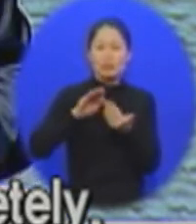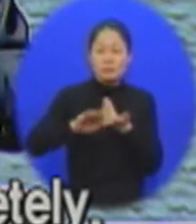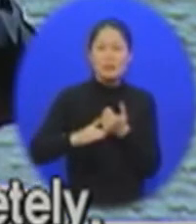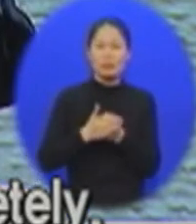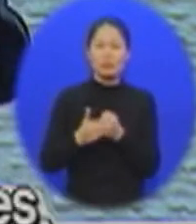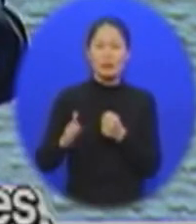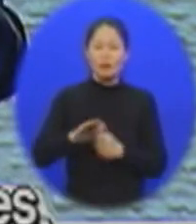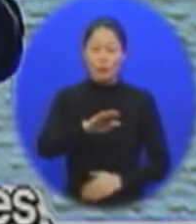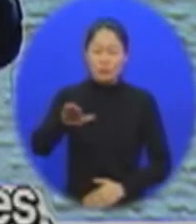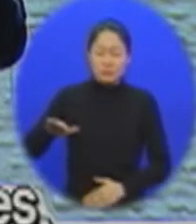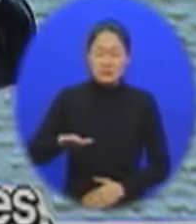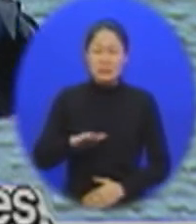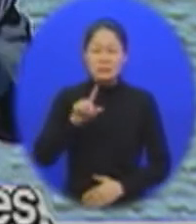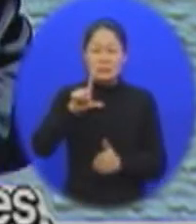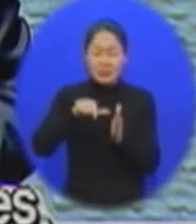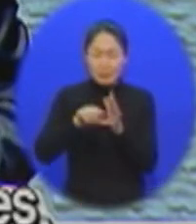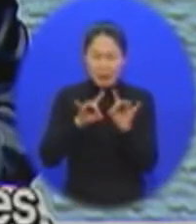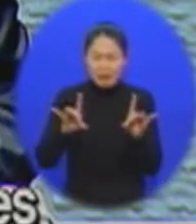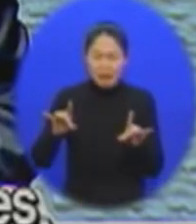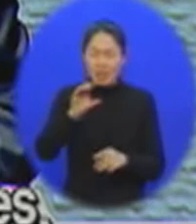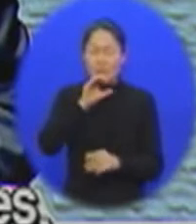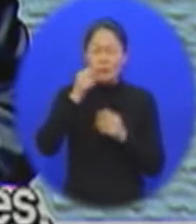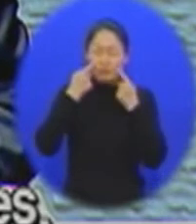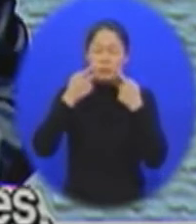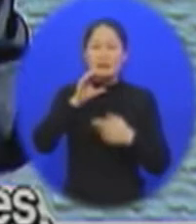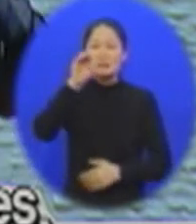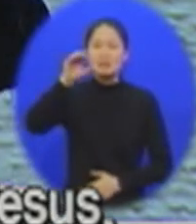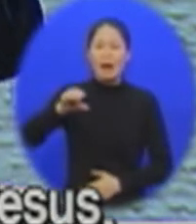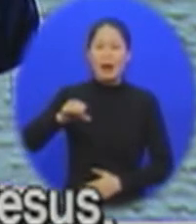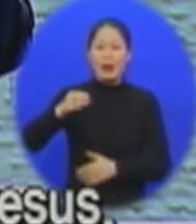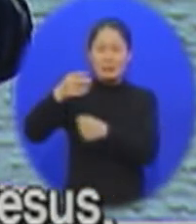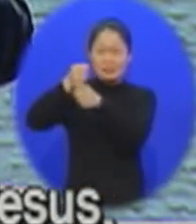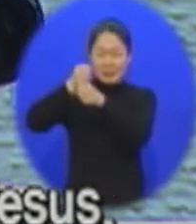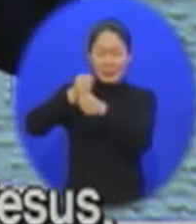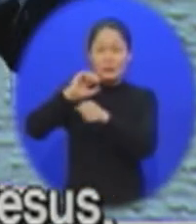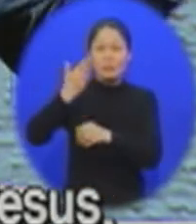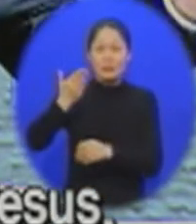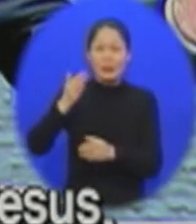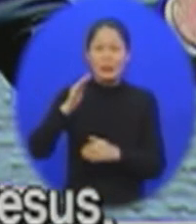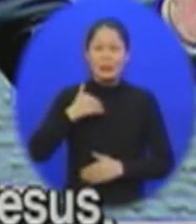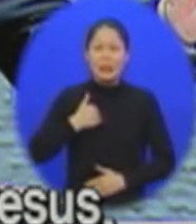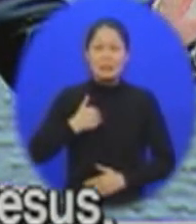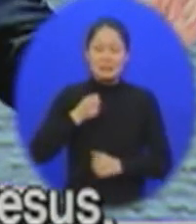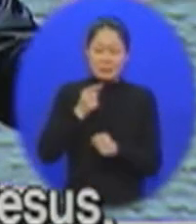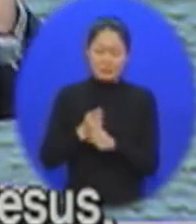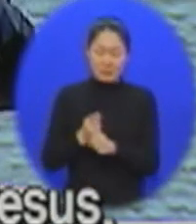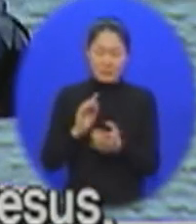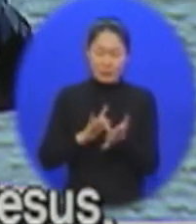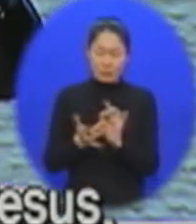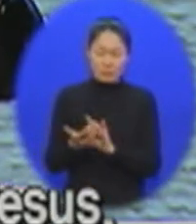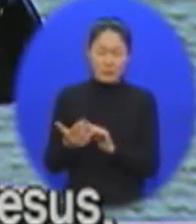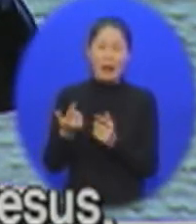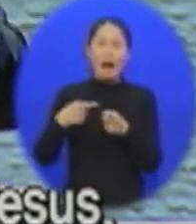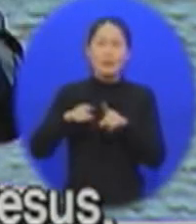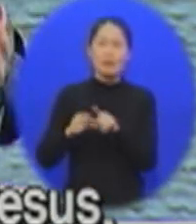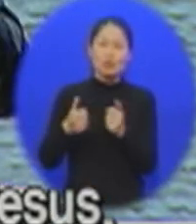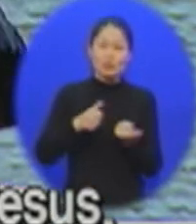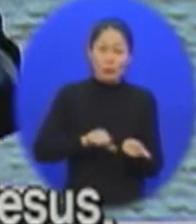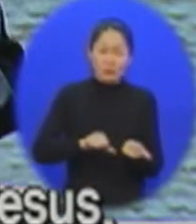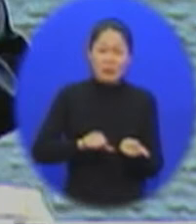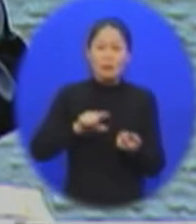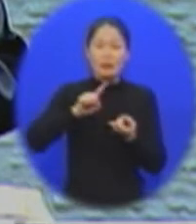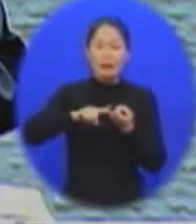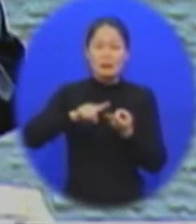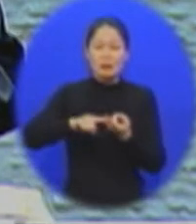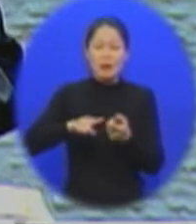그때마다 여러분이 분명히 십자가를 붙잡고 오셔야 되요 나는 이미 예수님과 함께 죽었고 이 사실을 여러분이 믿음으로